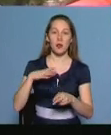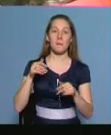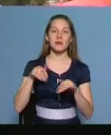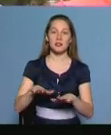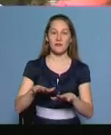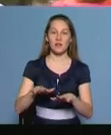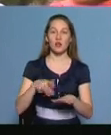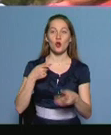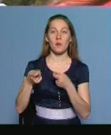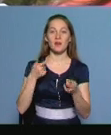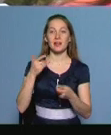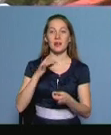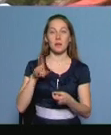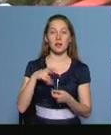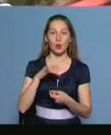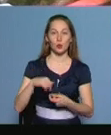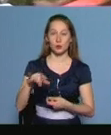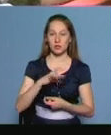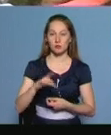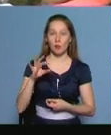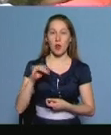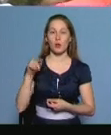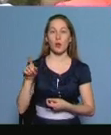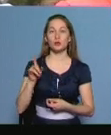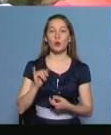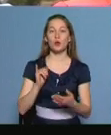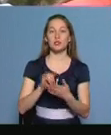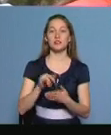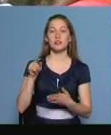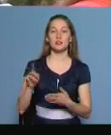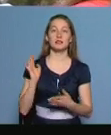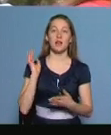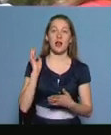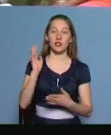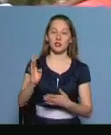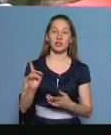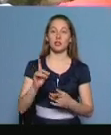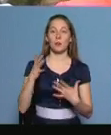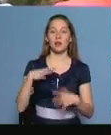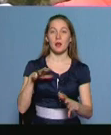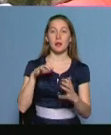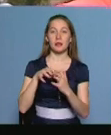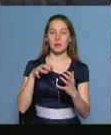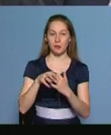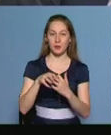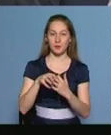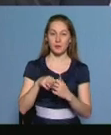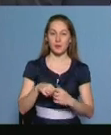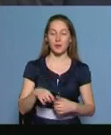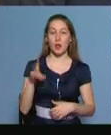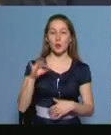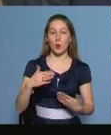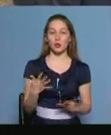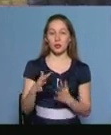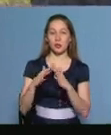постановление управления ГИБДД Подмурской республики о том, чтобы установить здесь барьерное ограждение для предотвращения этой концентрации ДТП. Но жители